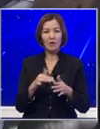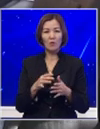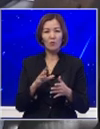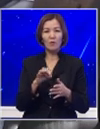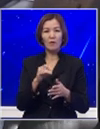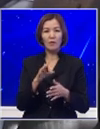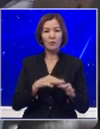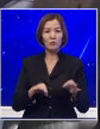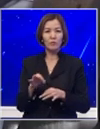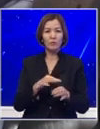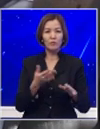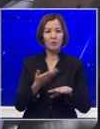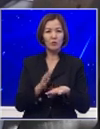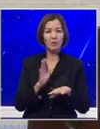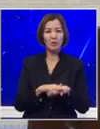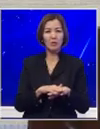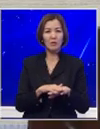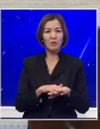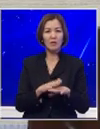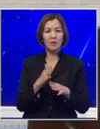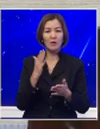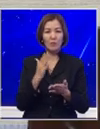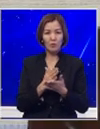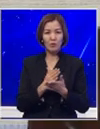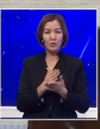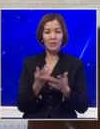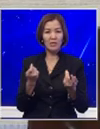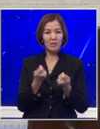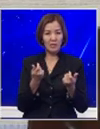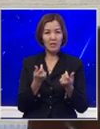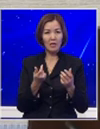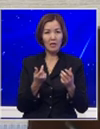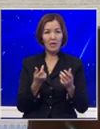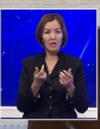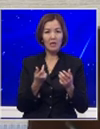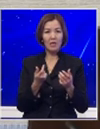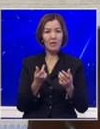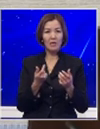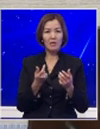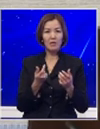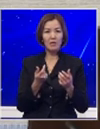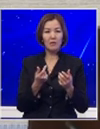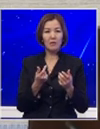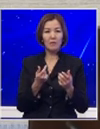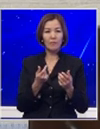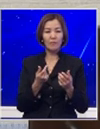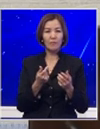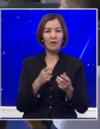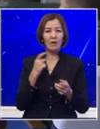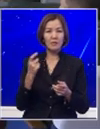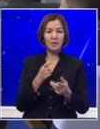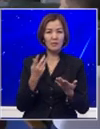biraz katıskanlar mümkün zor. Kişkene püsündürümün arasında olan çıkar. Abla jalkı uyumdastırı.